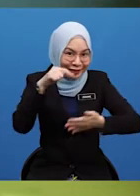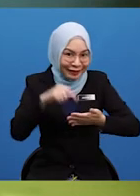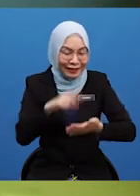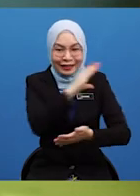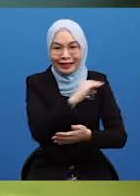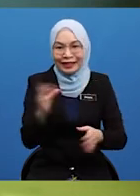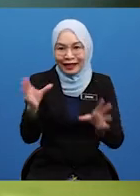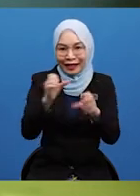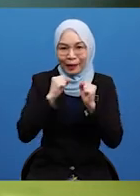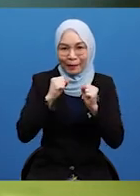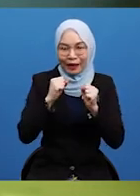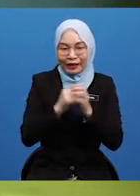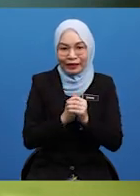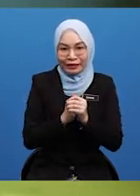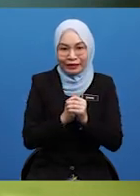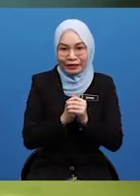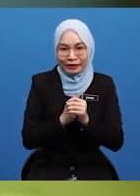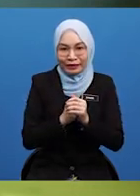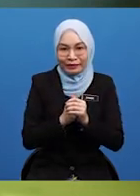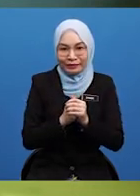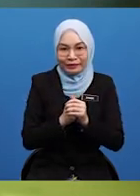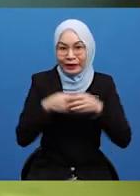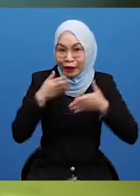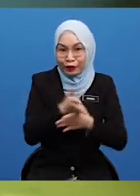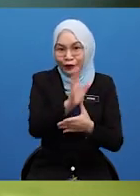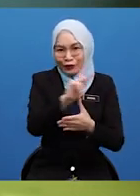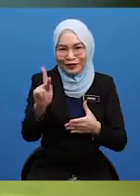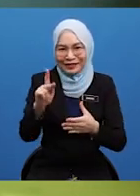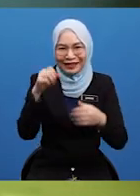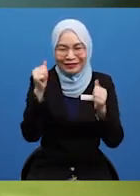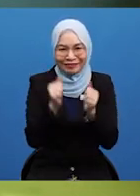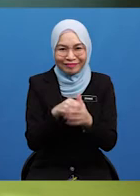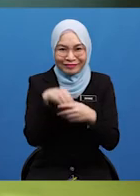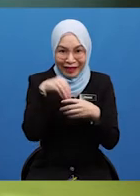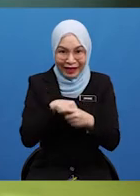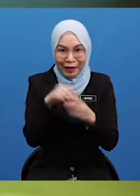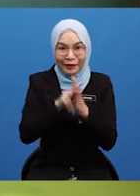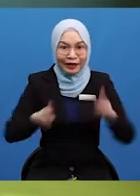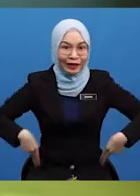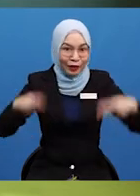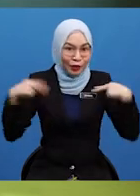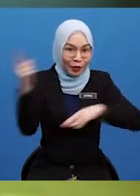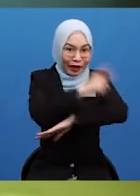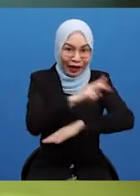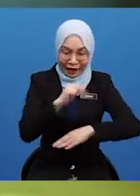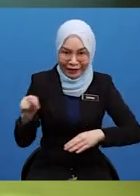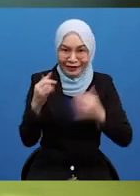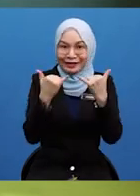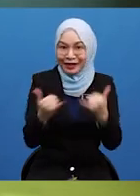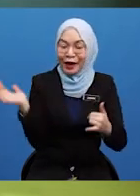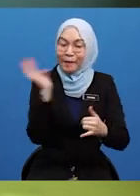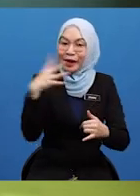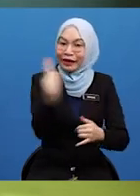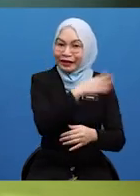mengaplikasikan kebaikannya dalam kehidupan seharian sekarang Mari Kita